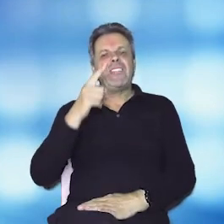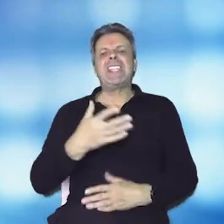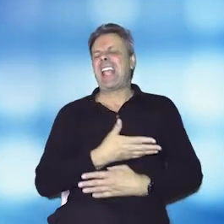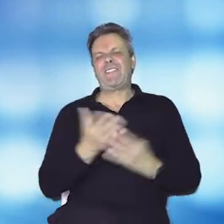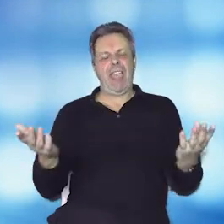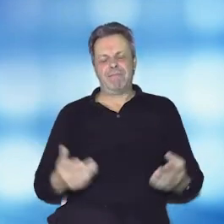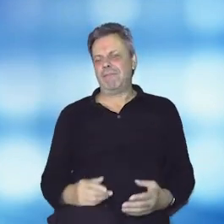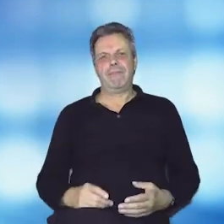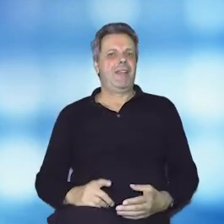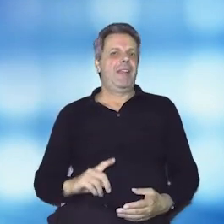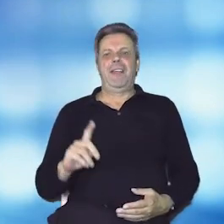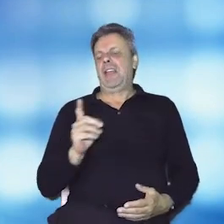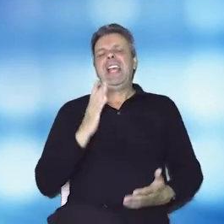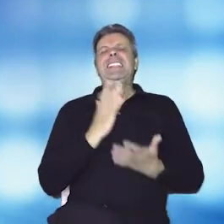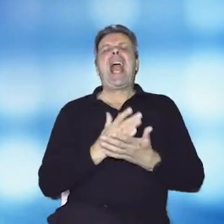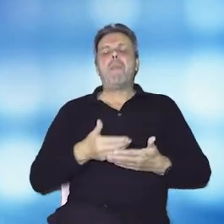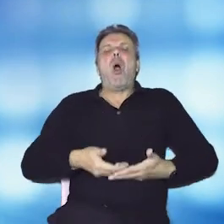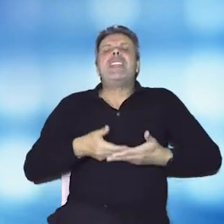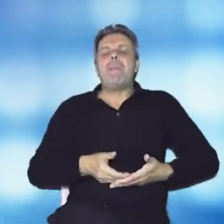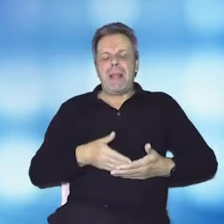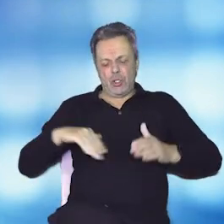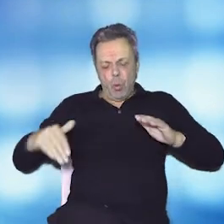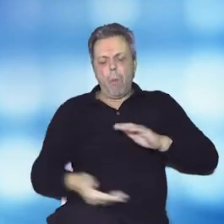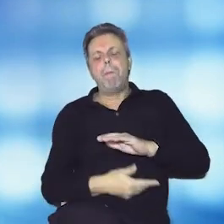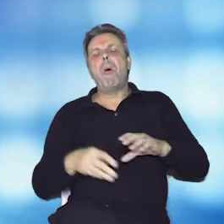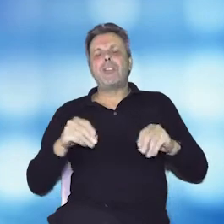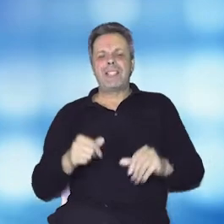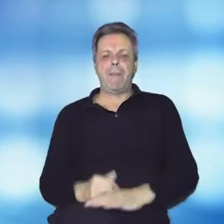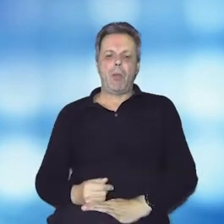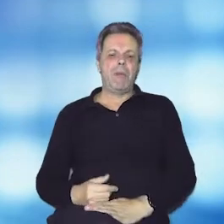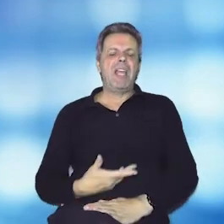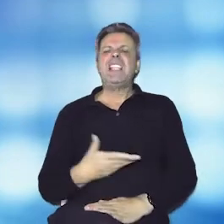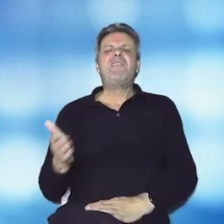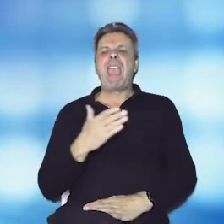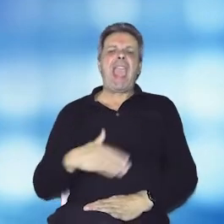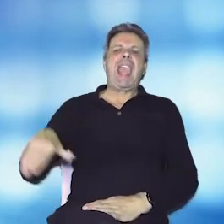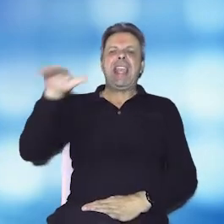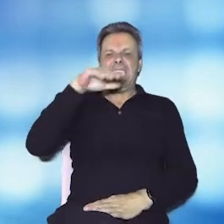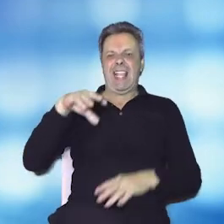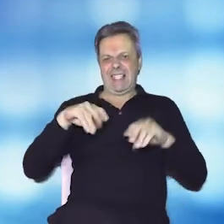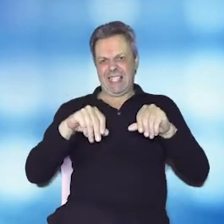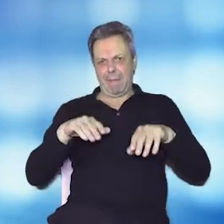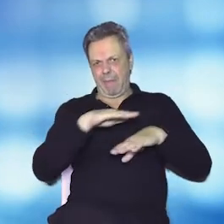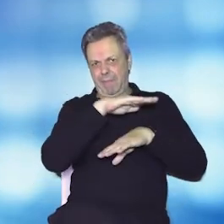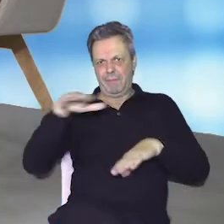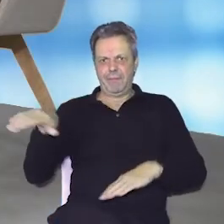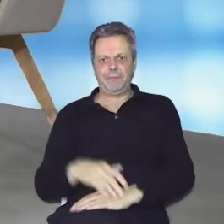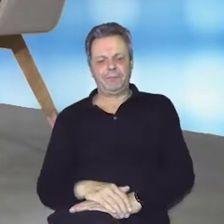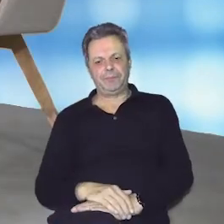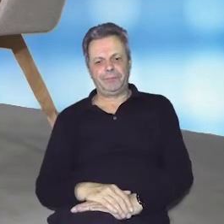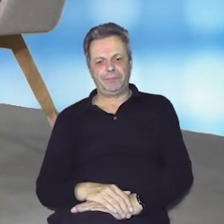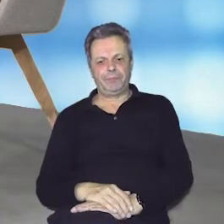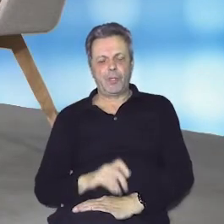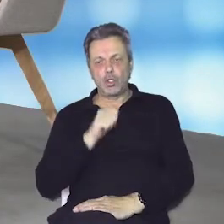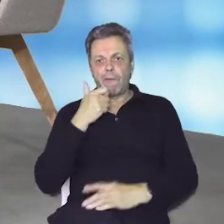zemljom. Samo manji dio temelja i reaktor je jednim dijelom pod zemljom. Ostalo je sve nad zemljom. Nevjerojatno.